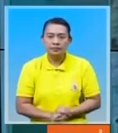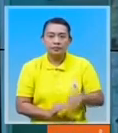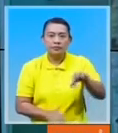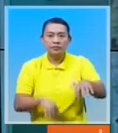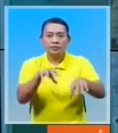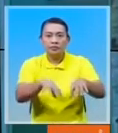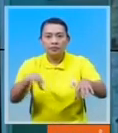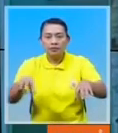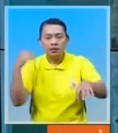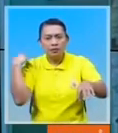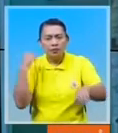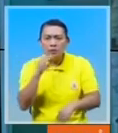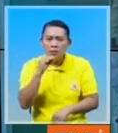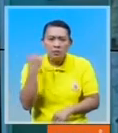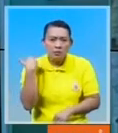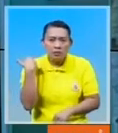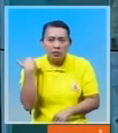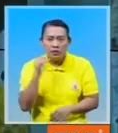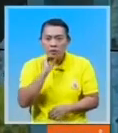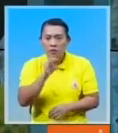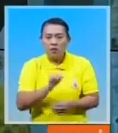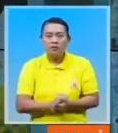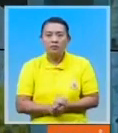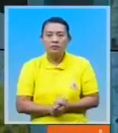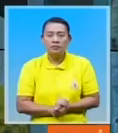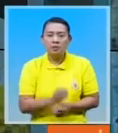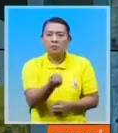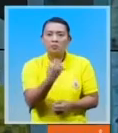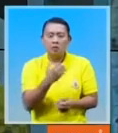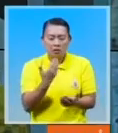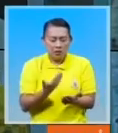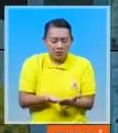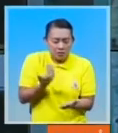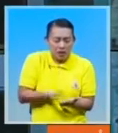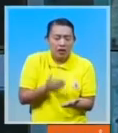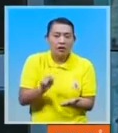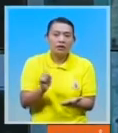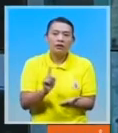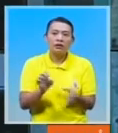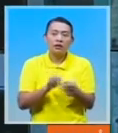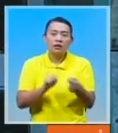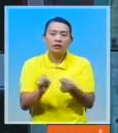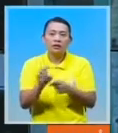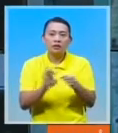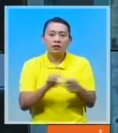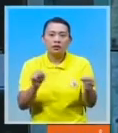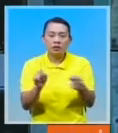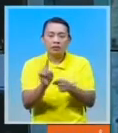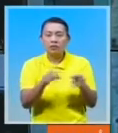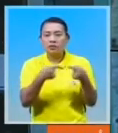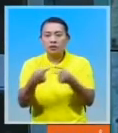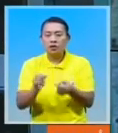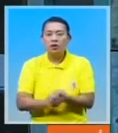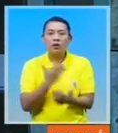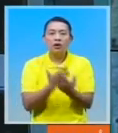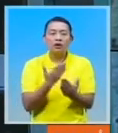บ่นอะไรออกมาไหมคะ ก็มองว่าราคาที่ตั้งไว้เนี่ยนะครับค่อนข้างจะสูงเกินจริงไปหน่อยถ้าราคาต่อใบอนุญาตแบบนี้นะครับ 17,000 ล้านบ